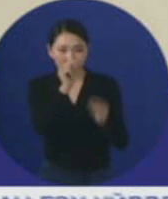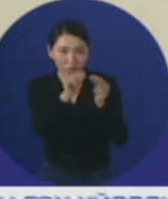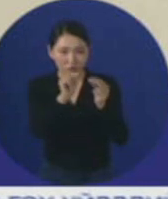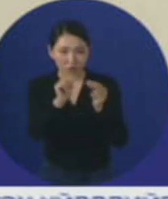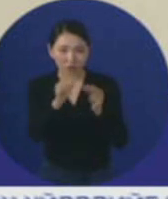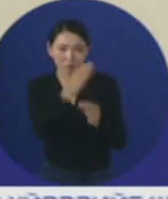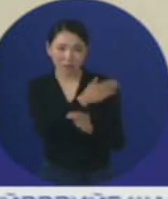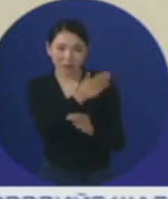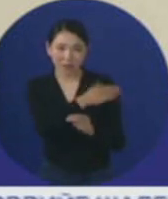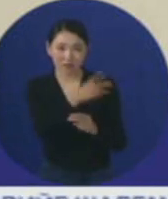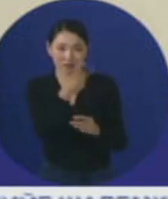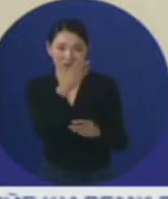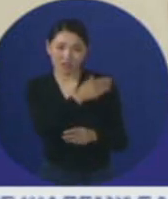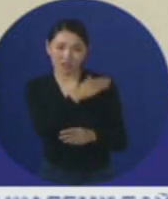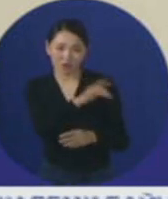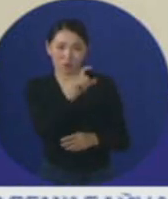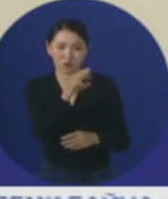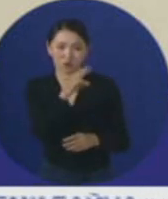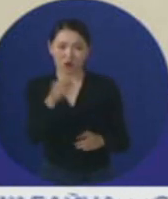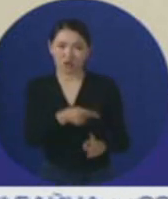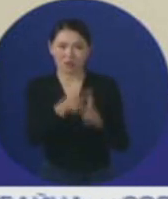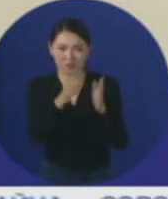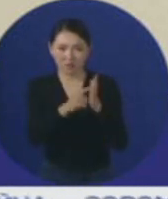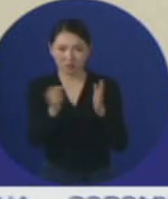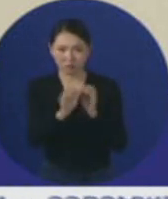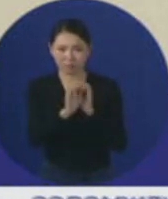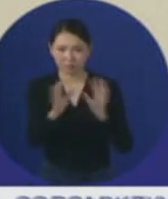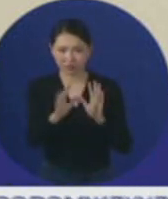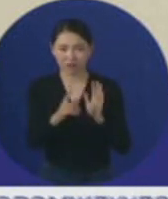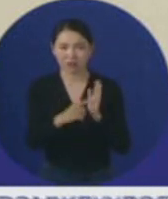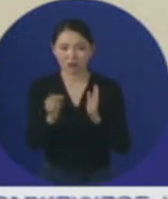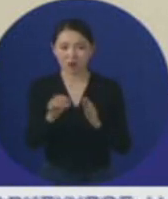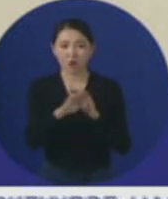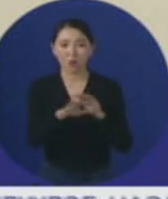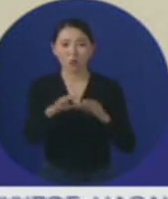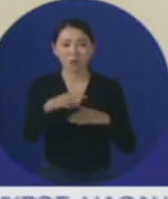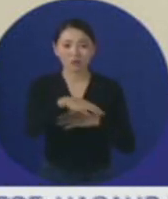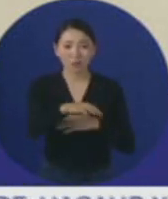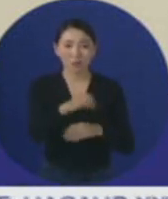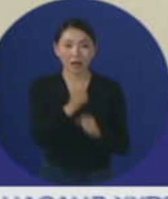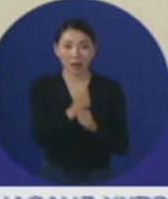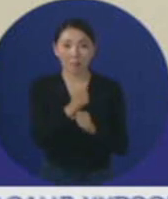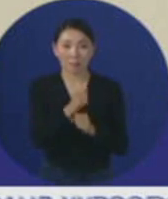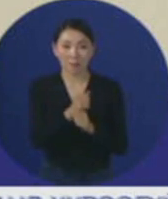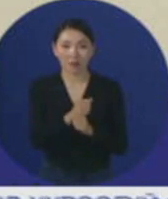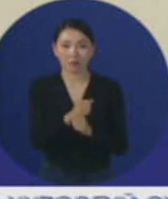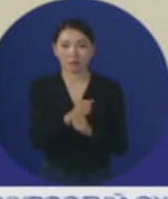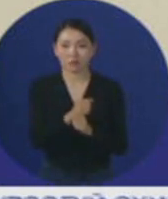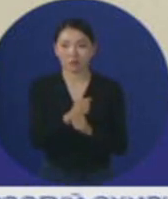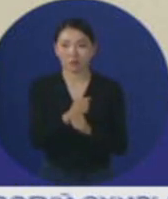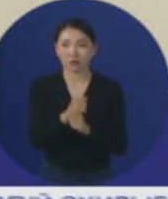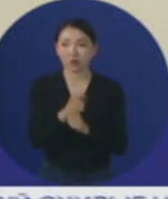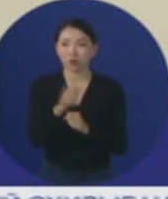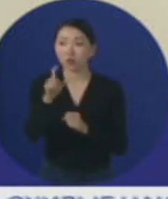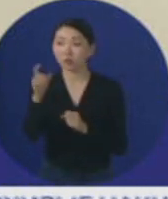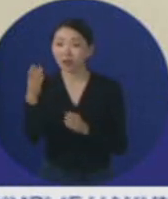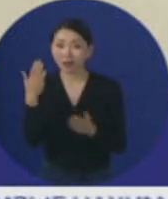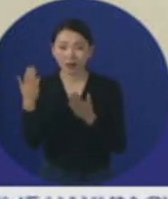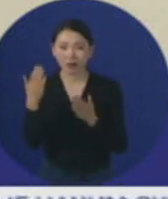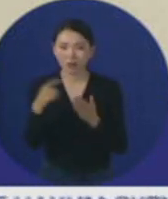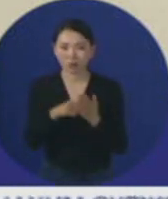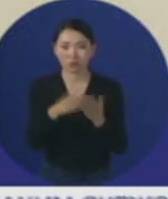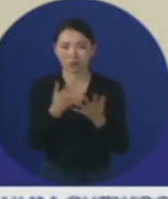одоо төсөв зардал байдгүй ийш нь хуваарлаач. Тэд бүхний салбар тадалж байгаа. Бусад албан хаагчтай харьцуулбал дан